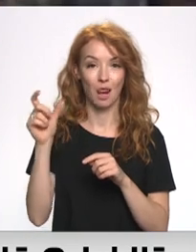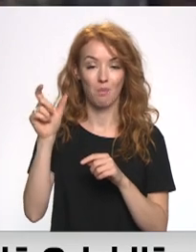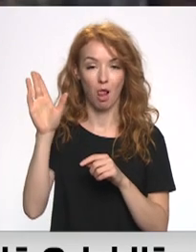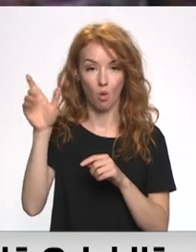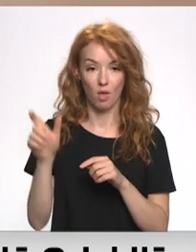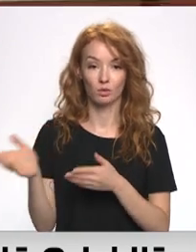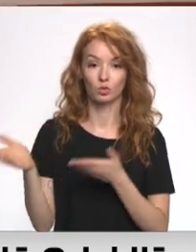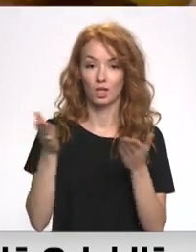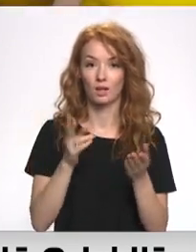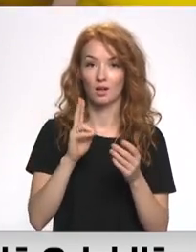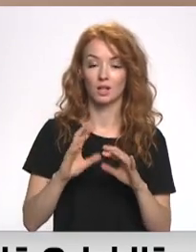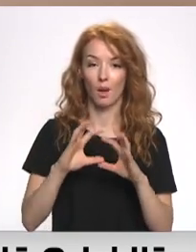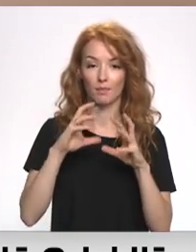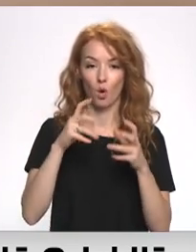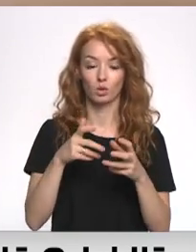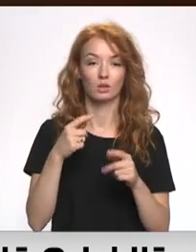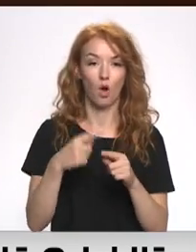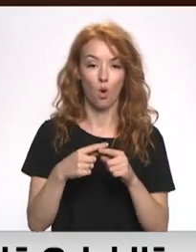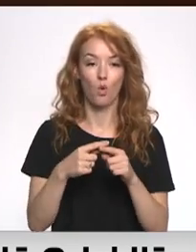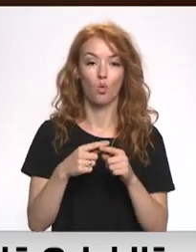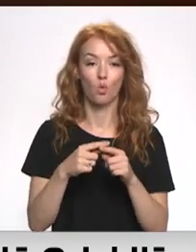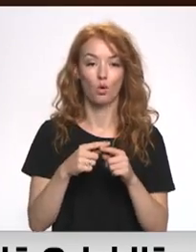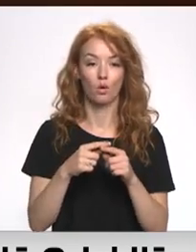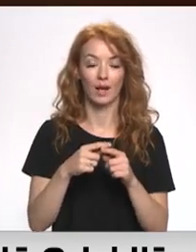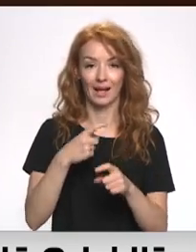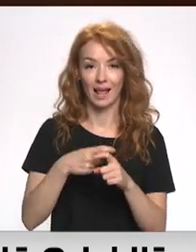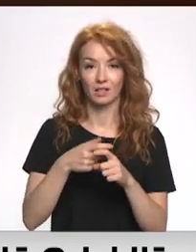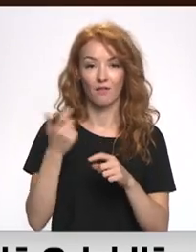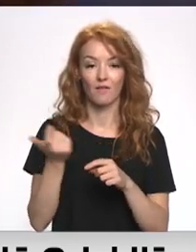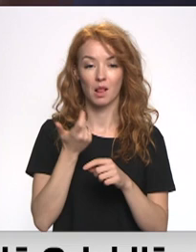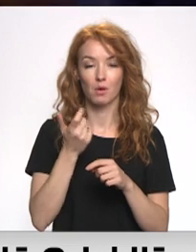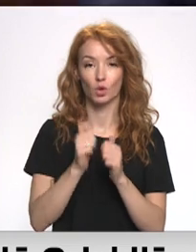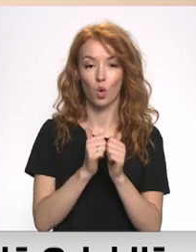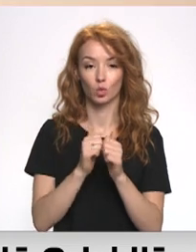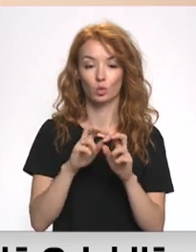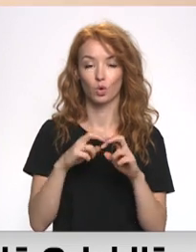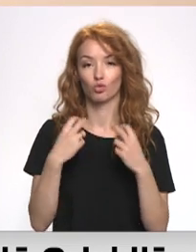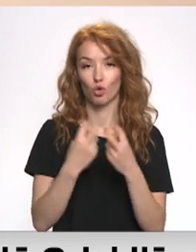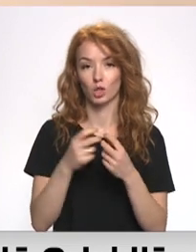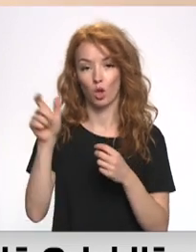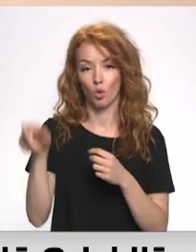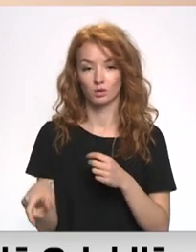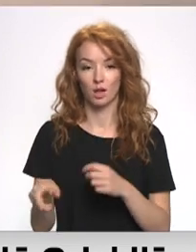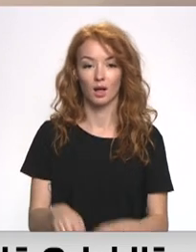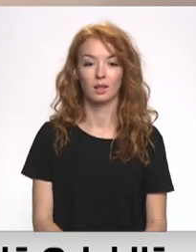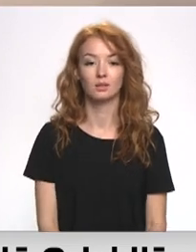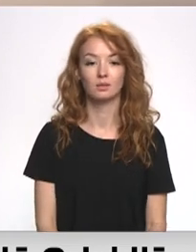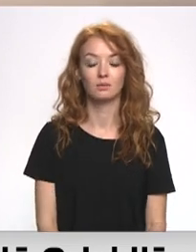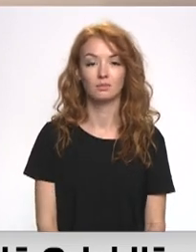ir uzaicināts arī kā starptautiskā un hellēnisko jeb Grieķijas filmu konkursa žūrijas loceklis.